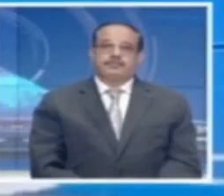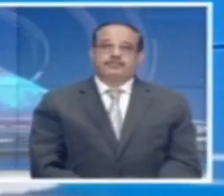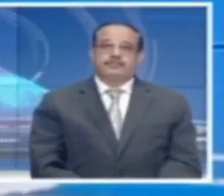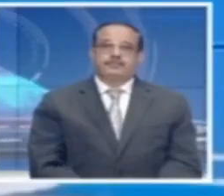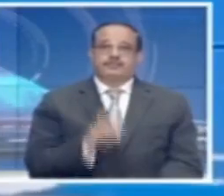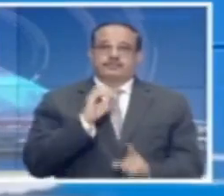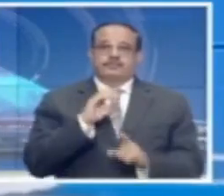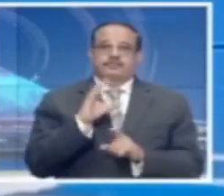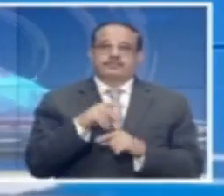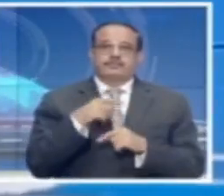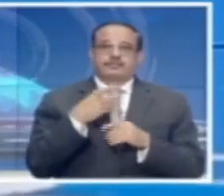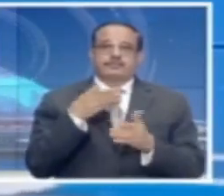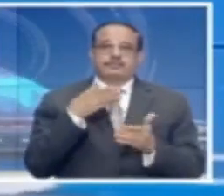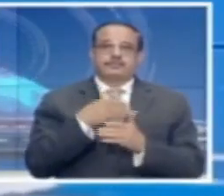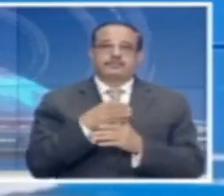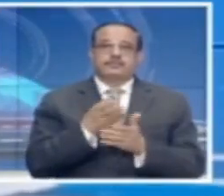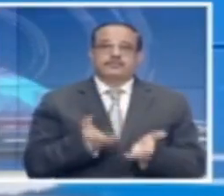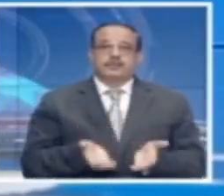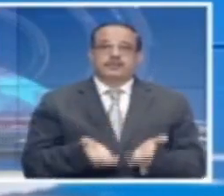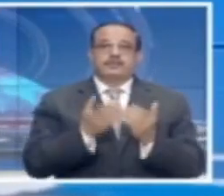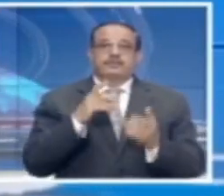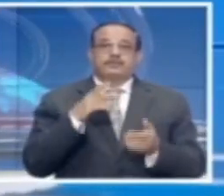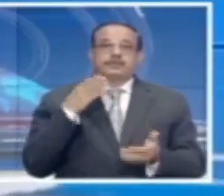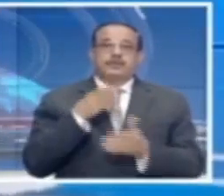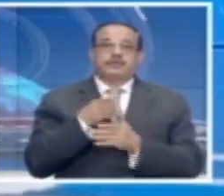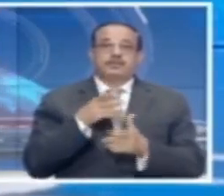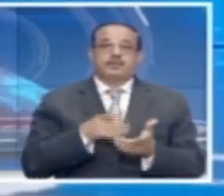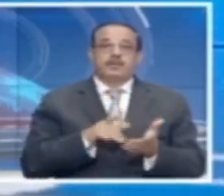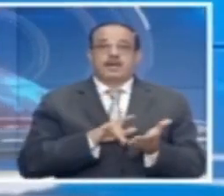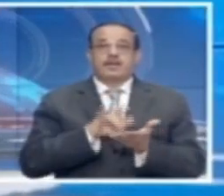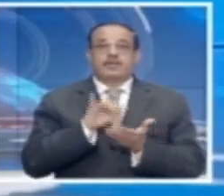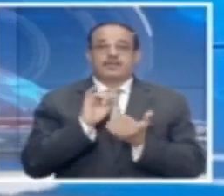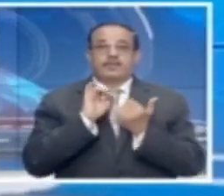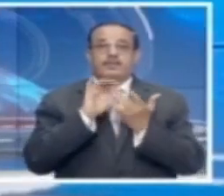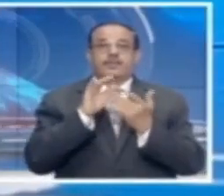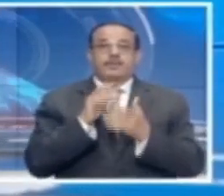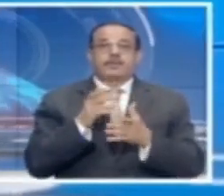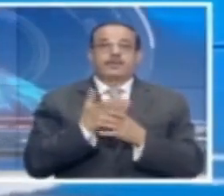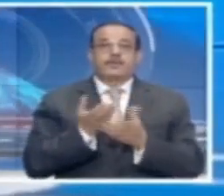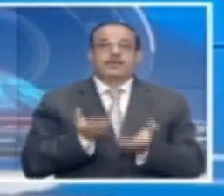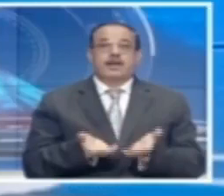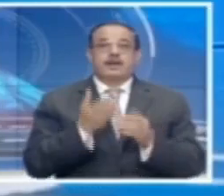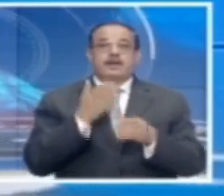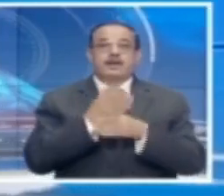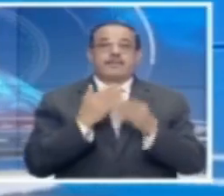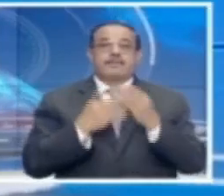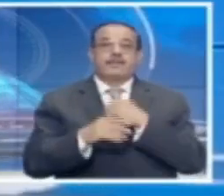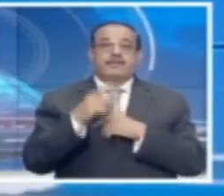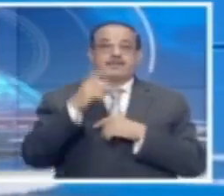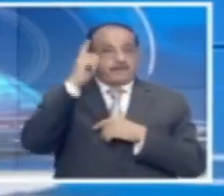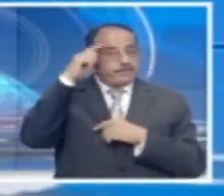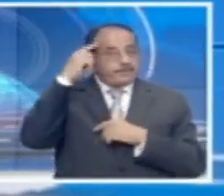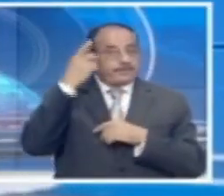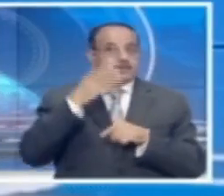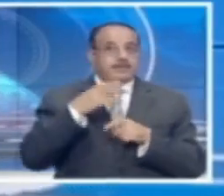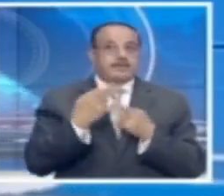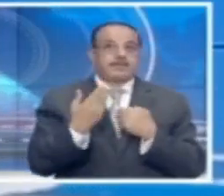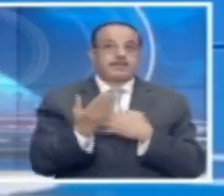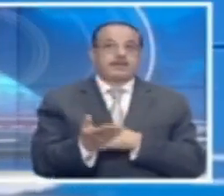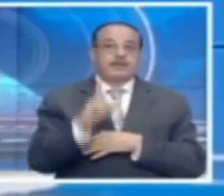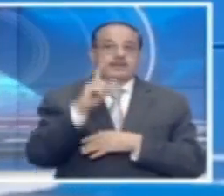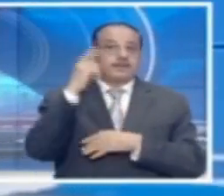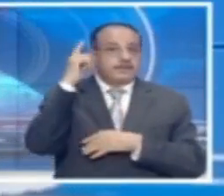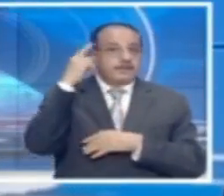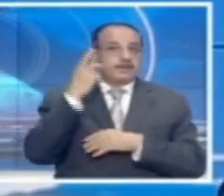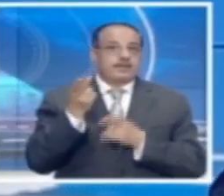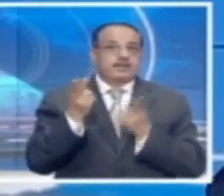وجه السيد الرئيس عبد الفتاح السيسي بسرعة إدخال معدات للمساهمة في إعادة الإعمار في غزة استجابة لطلب الرئيس